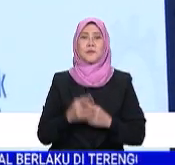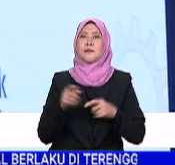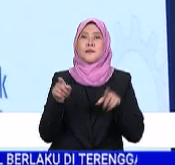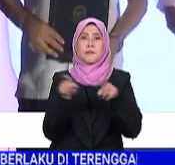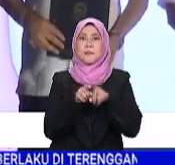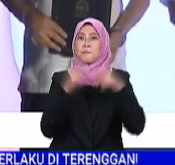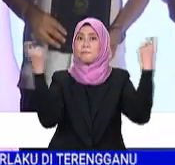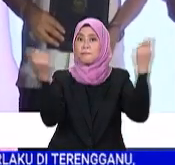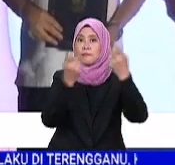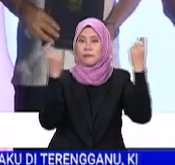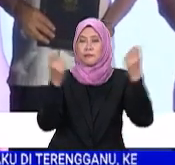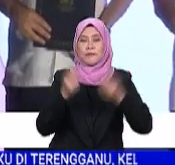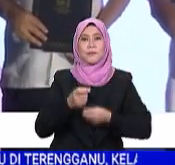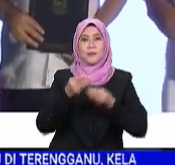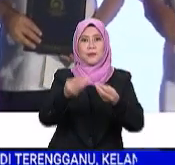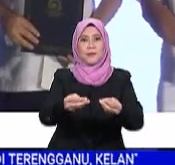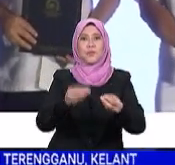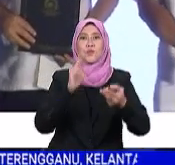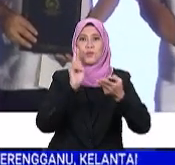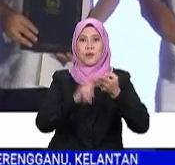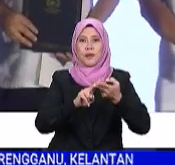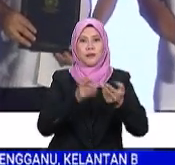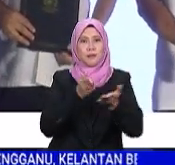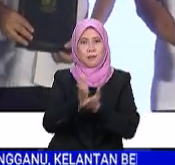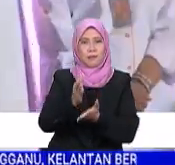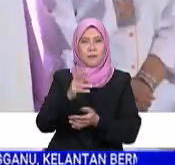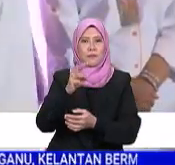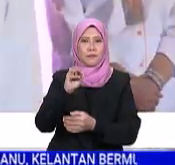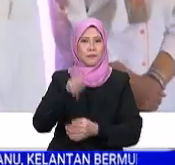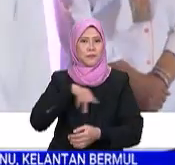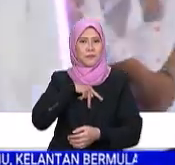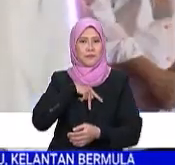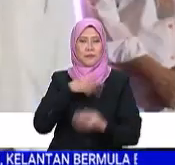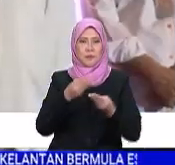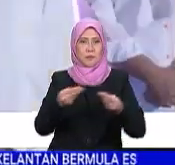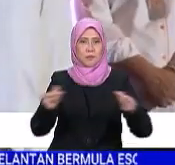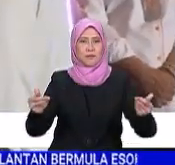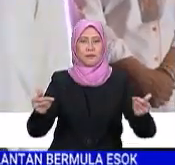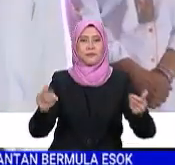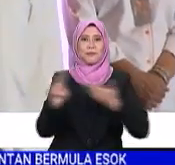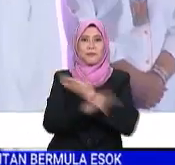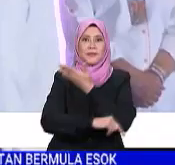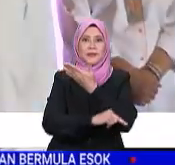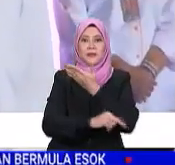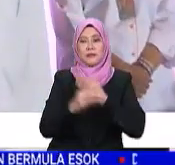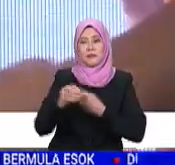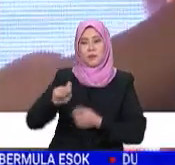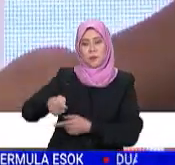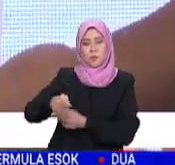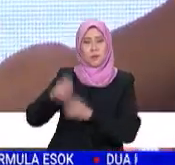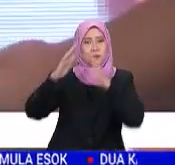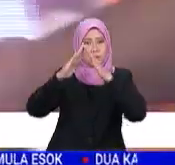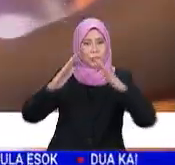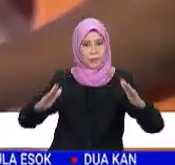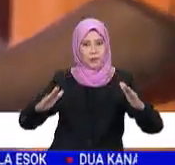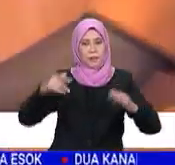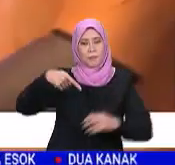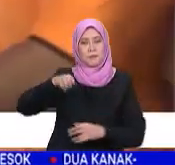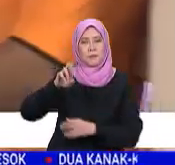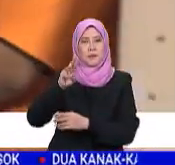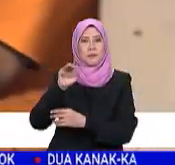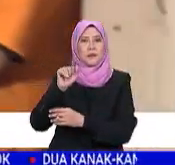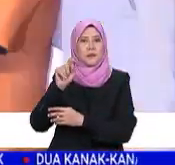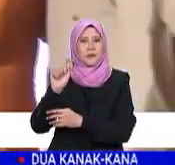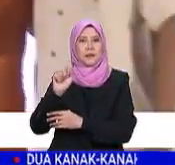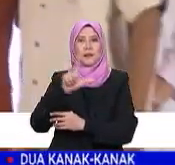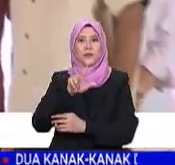majelis sama beliau turut menyampaikan surat pemilik tanah section 18 Cannon tanah Negeri serta penyerahan kunci rumah Spectra permata lundo